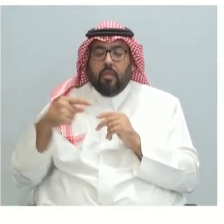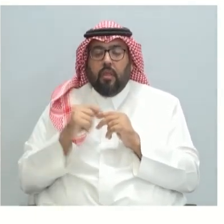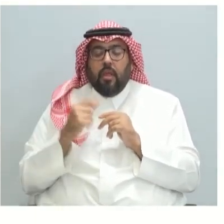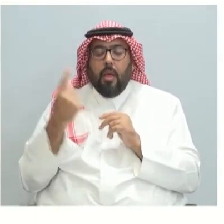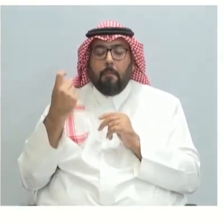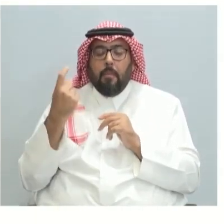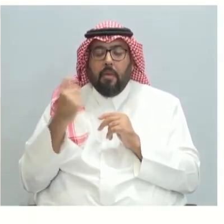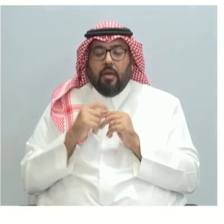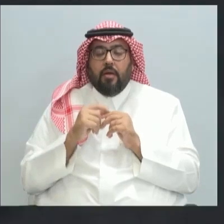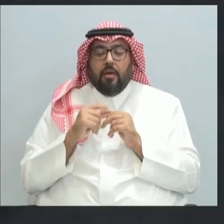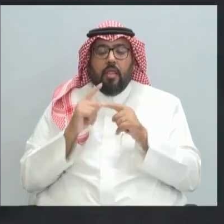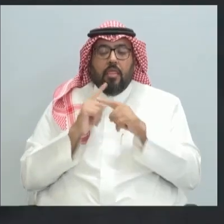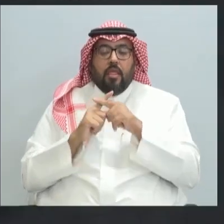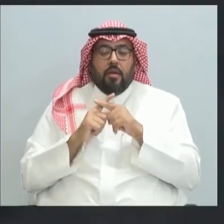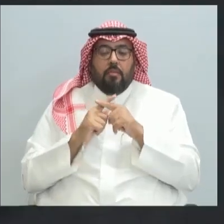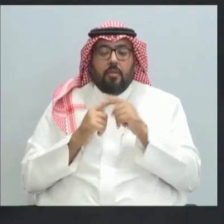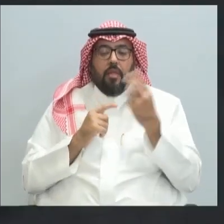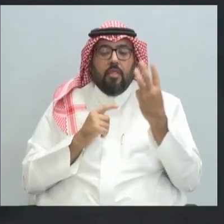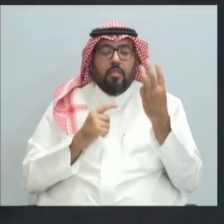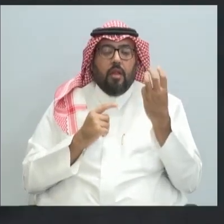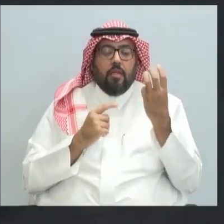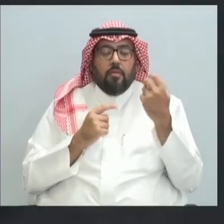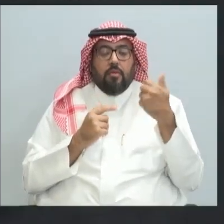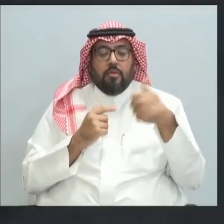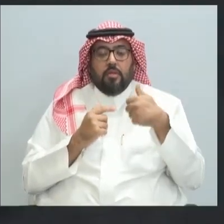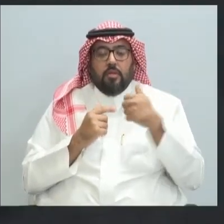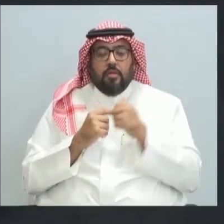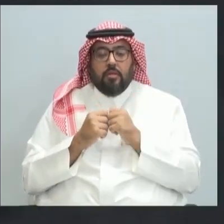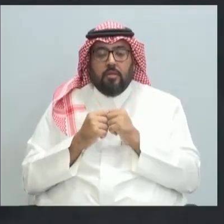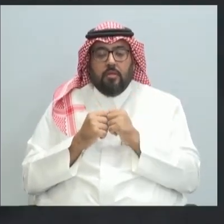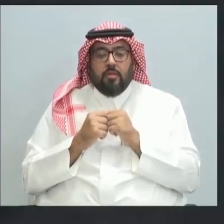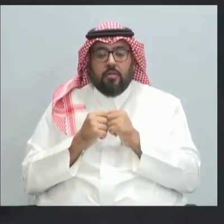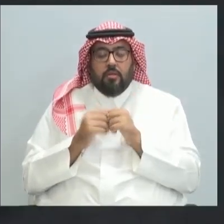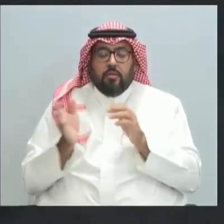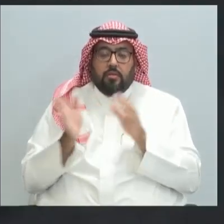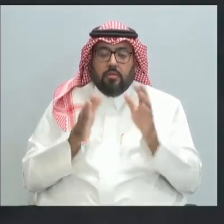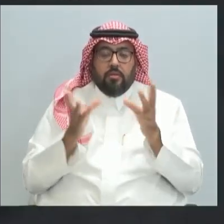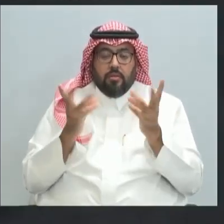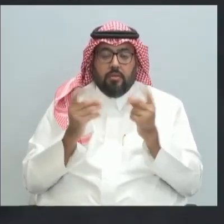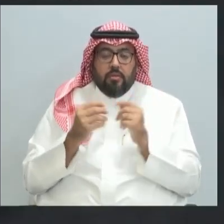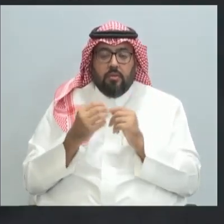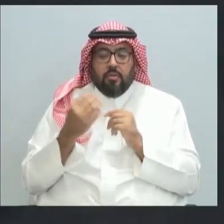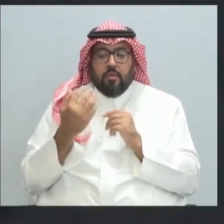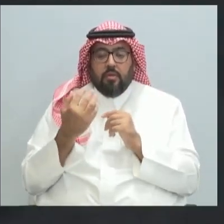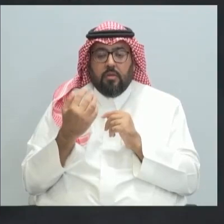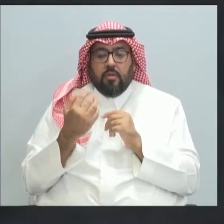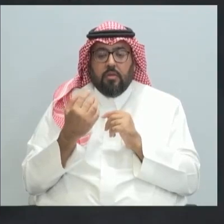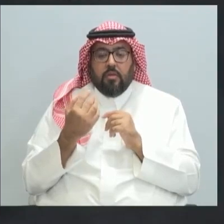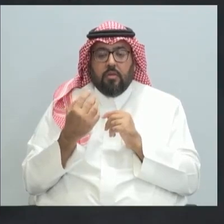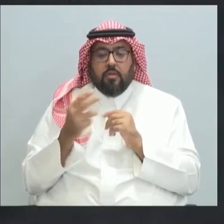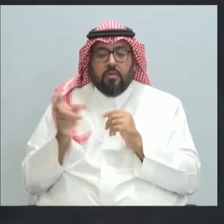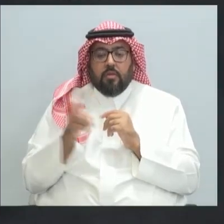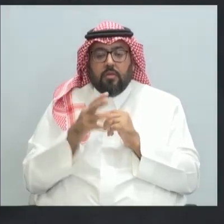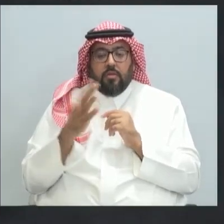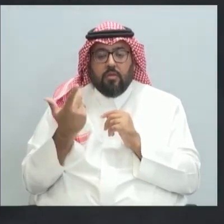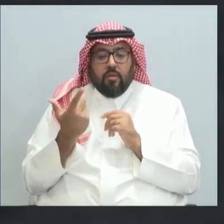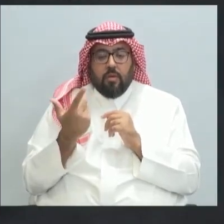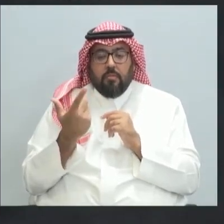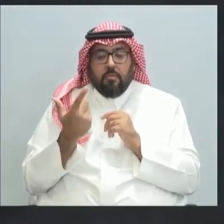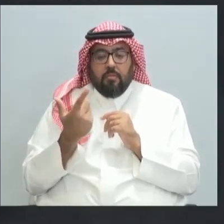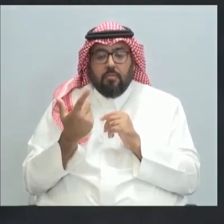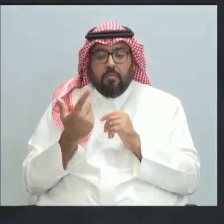من مئه ونضربها في 360 درجه الان ناتج الضرب خمسه عشر بالمئه ضرب 360 درجه